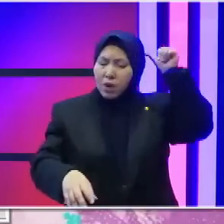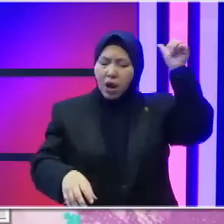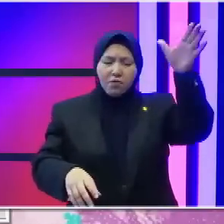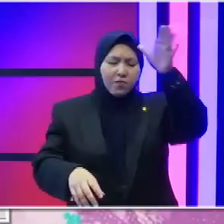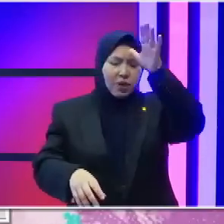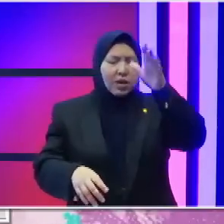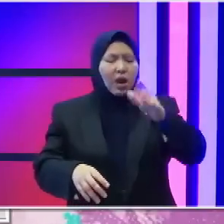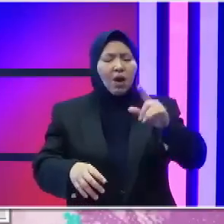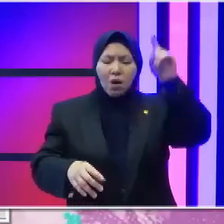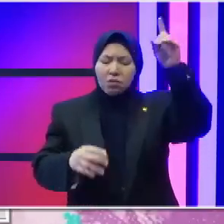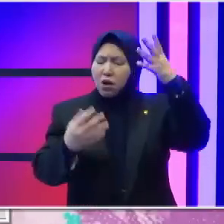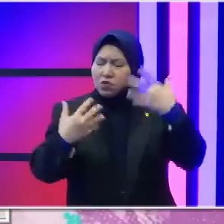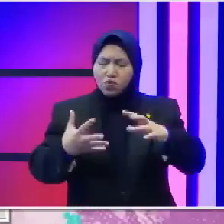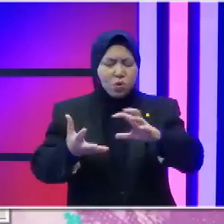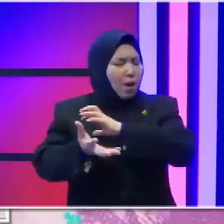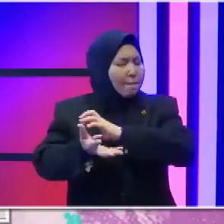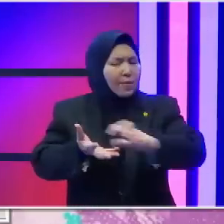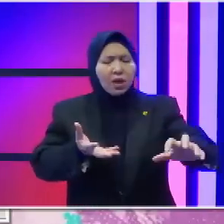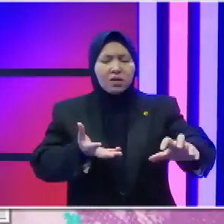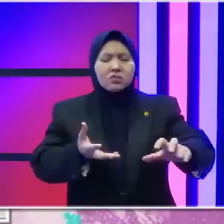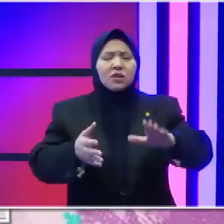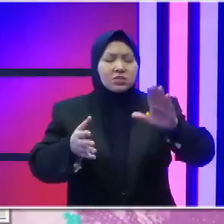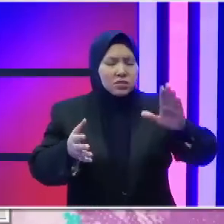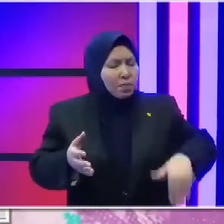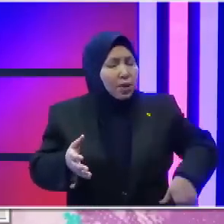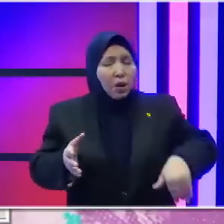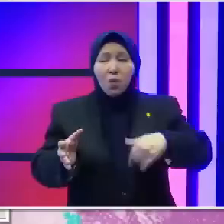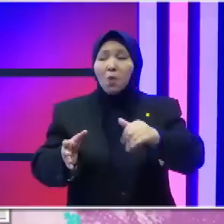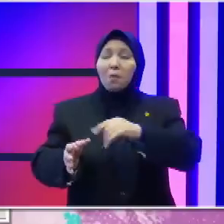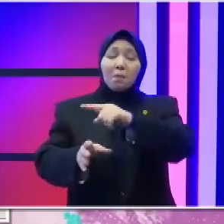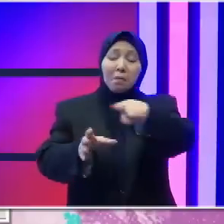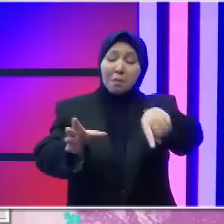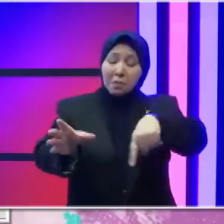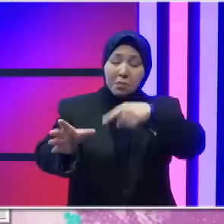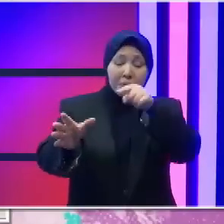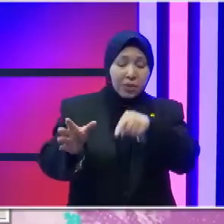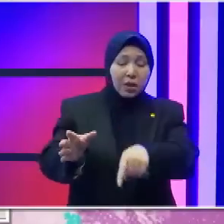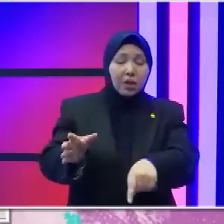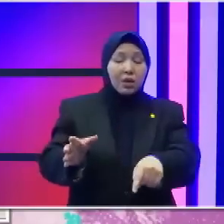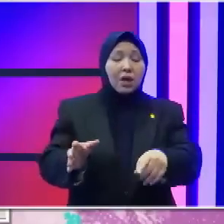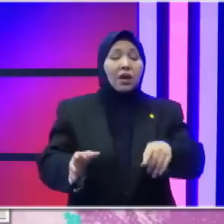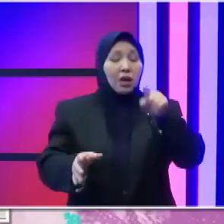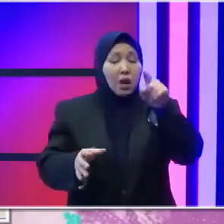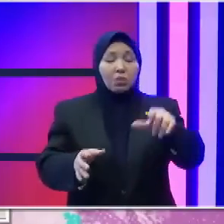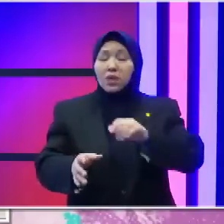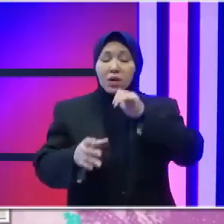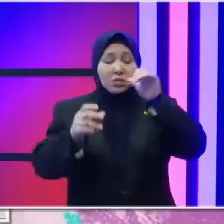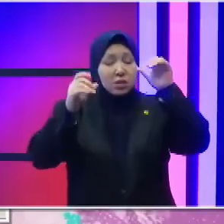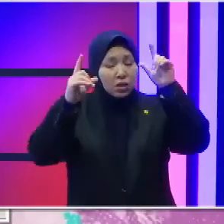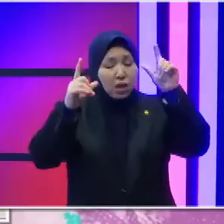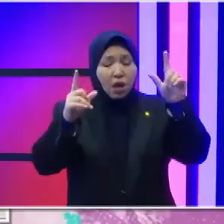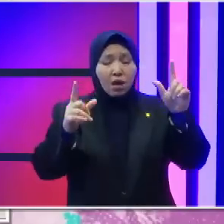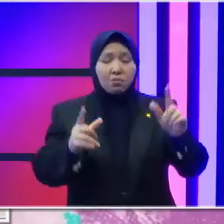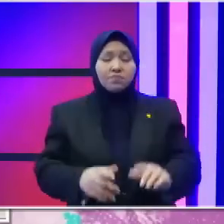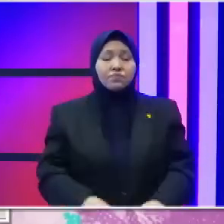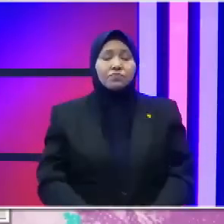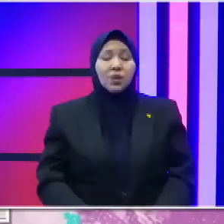min qarnin hal tuhissu minhum min